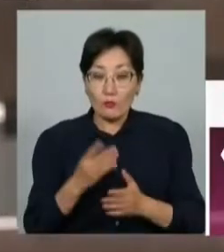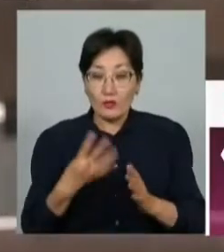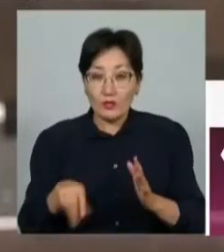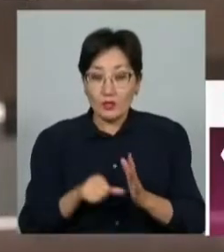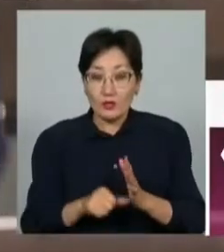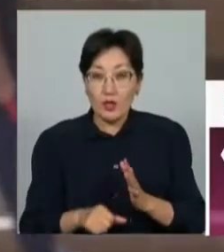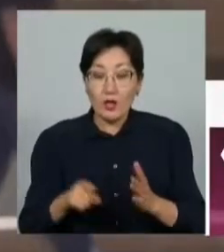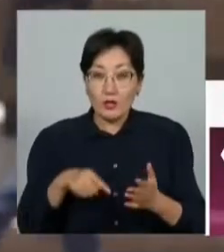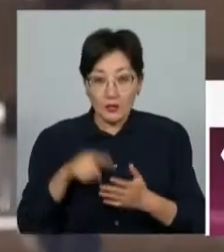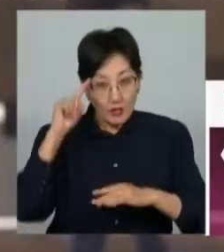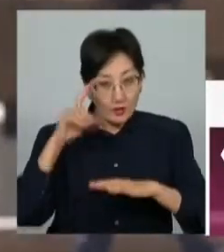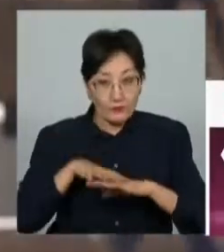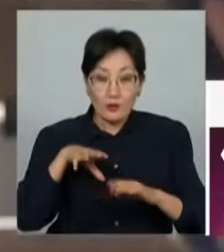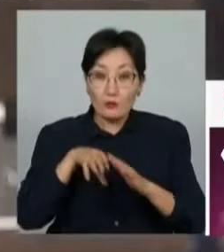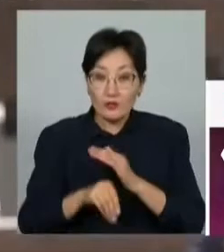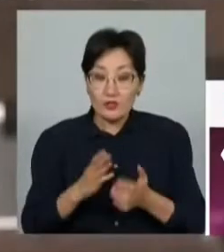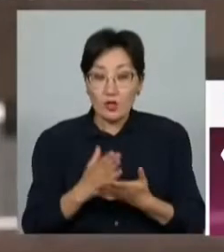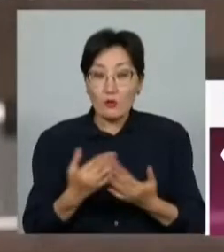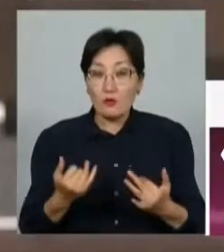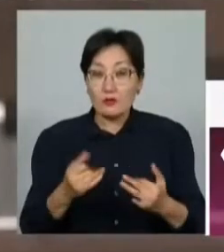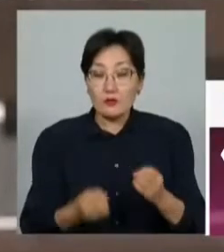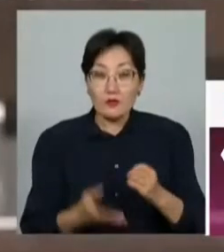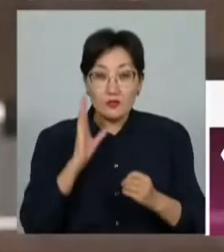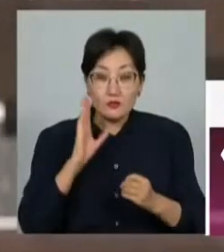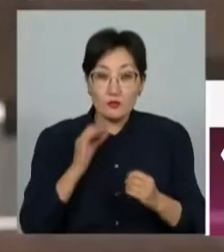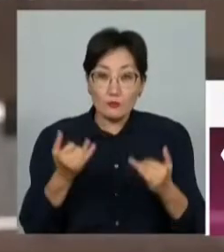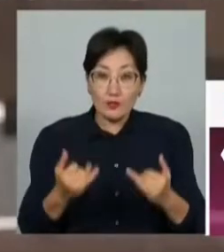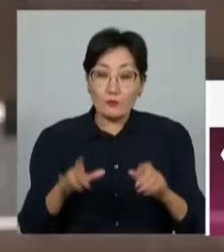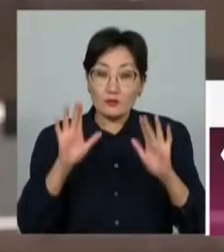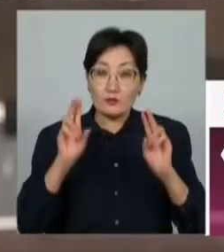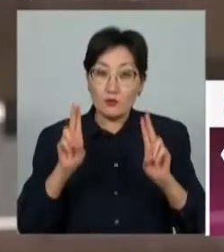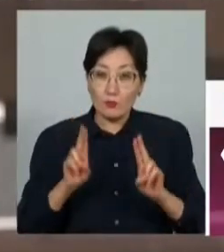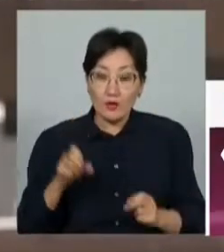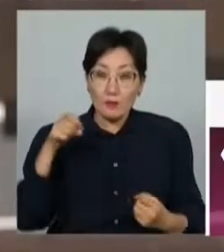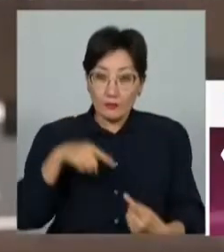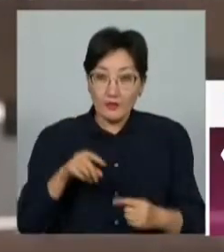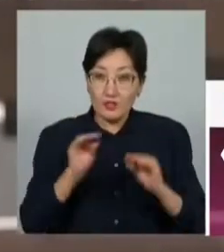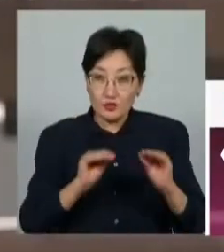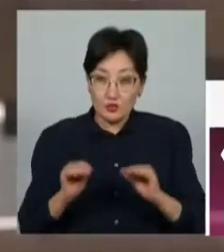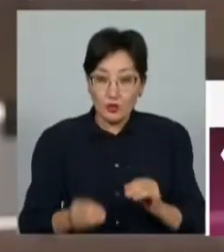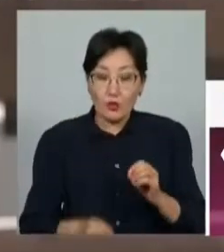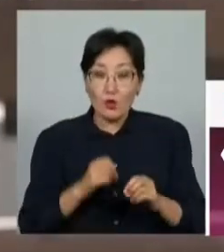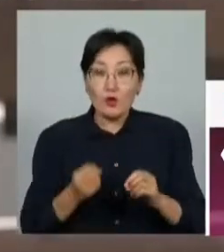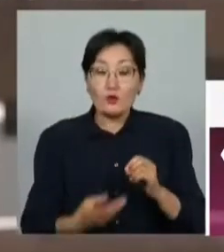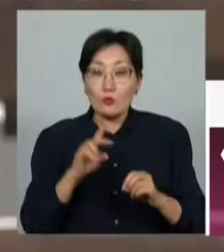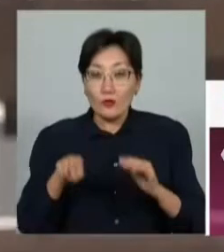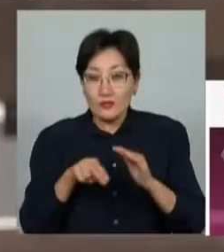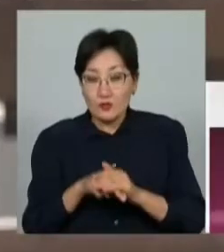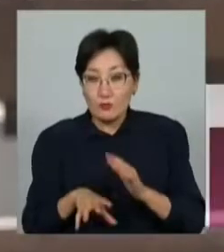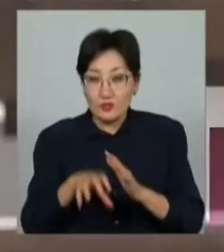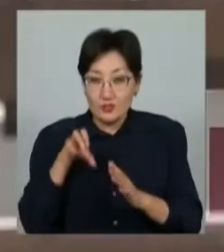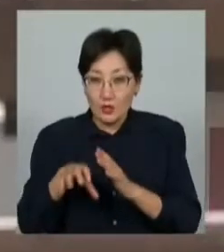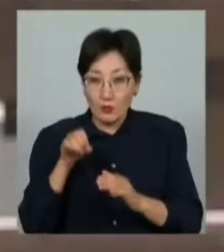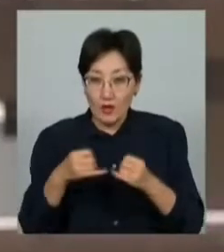46-сы қала әкімдігінің қарауында. Ескере кететін жайт, қазіргі фонтандар заманауи талапқа байланысты құрастырылғандықтан су астында бірнеше сорғыш